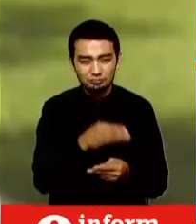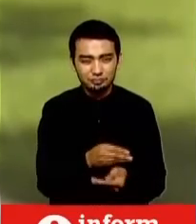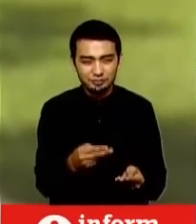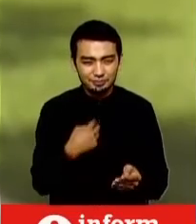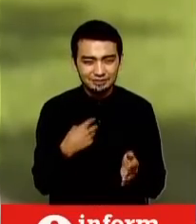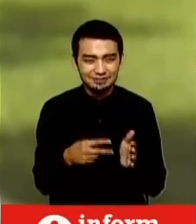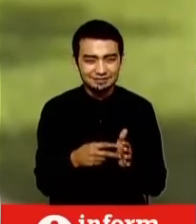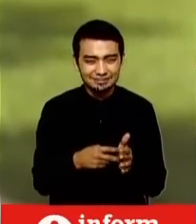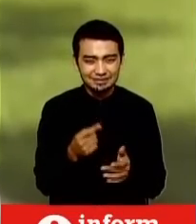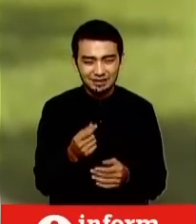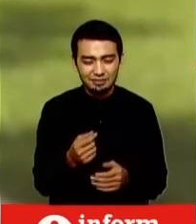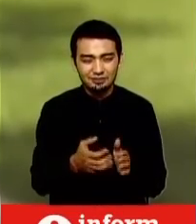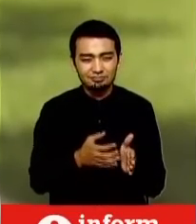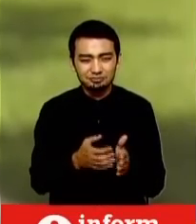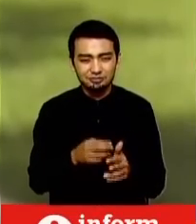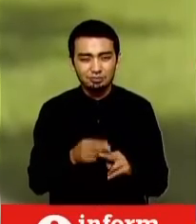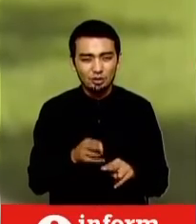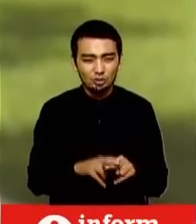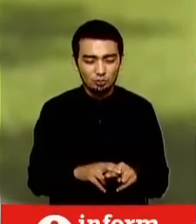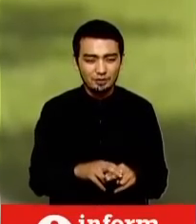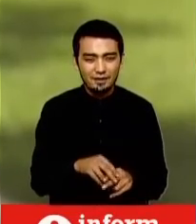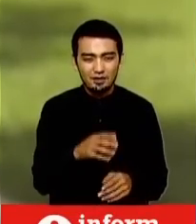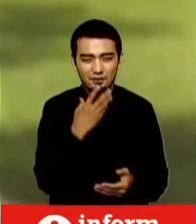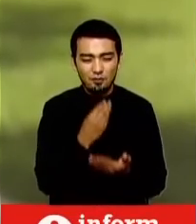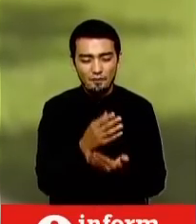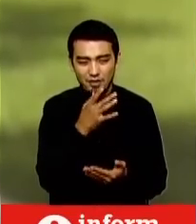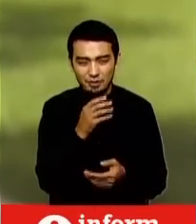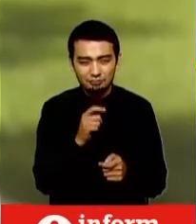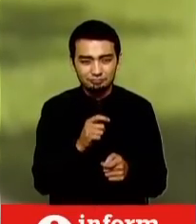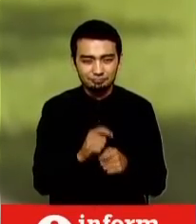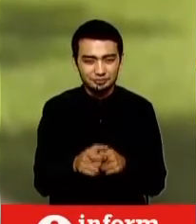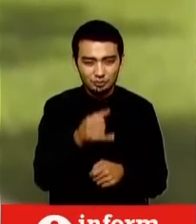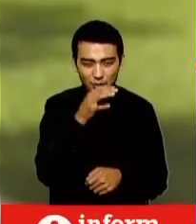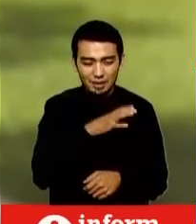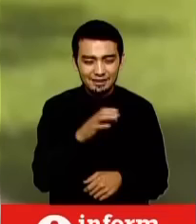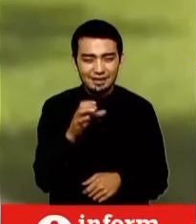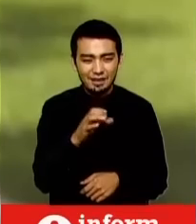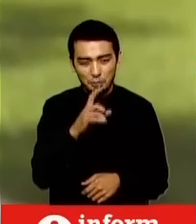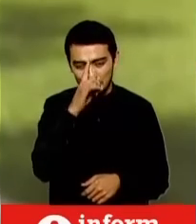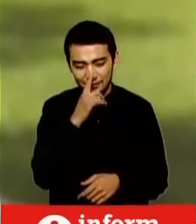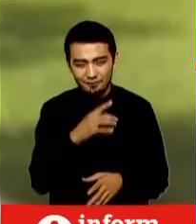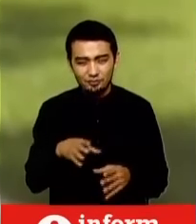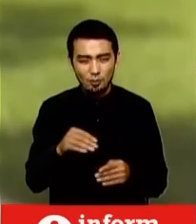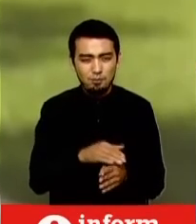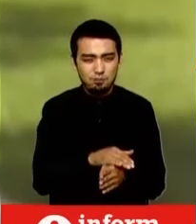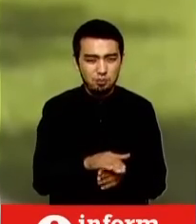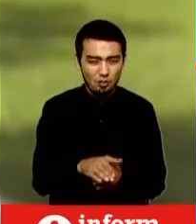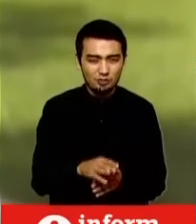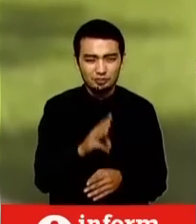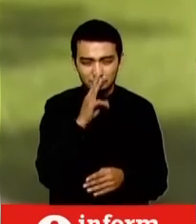суммамыз жетпей қалған. Сол себепті бұларға уақытында төлемей, сөйтіп осы сентябрь айында бүкіл жаңа айлық жаңағы